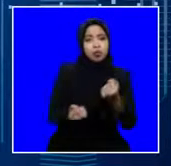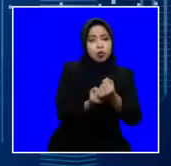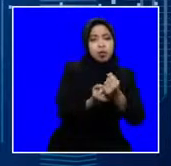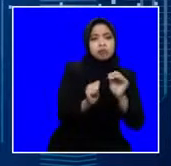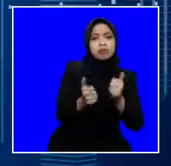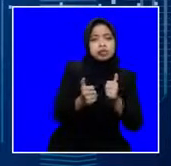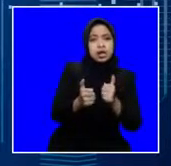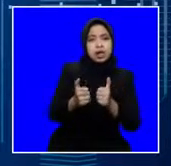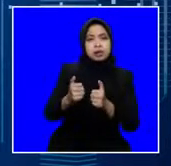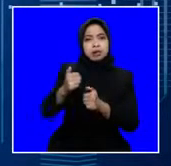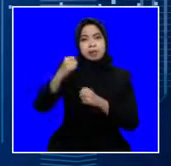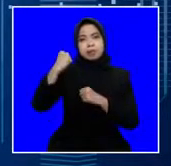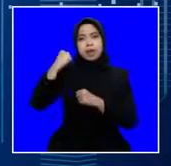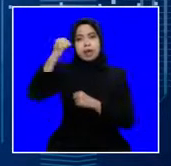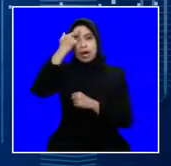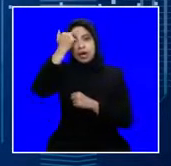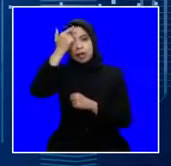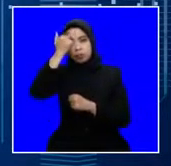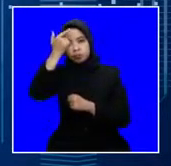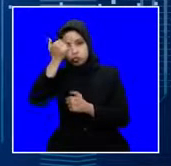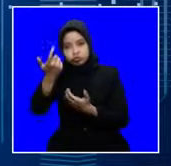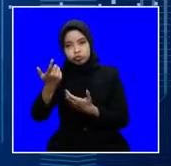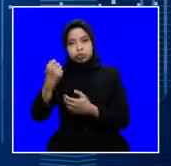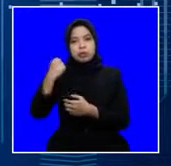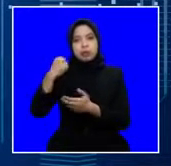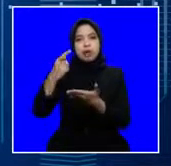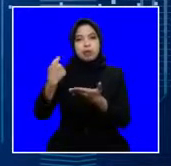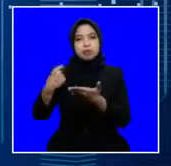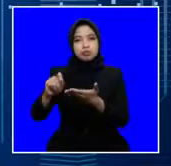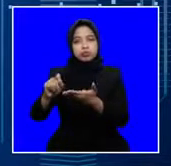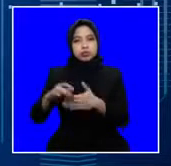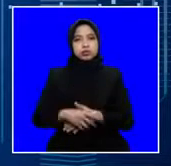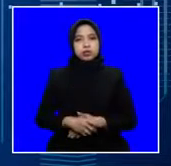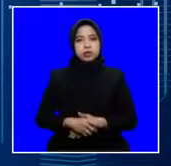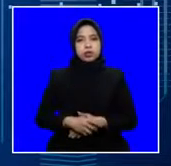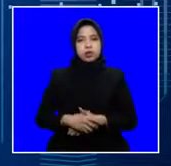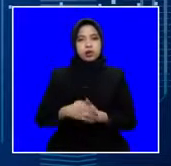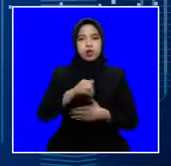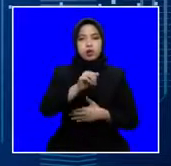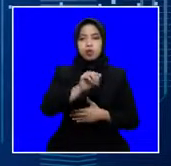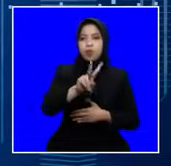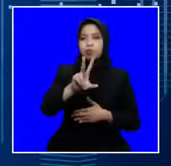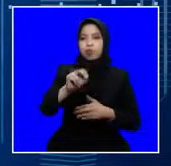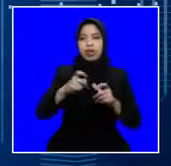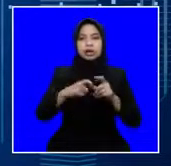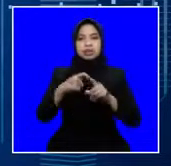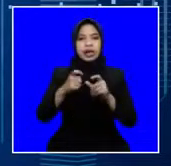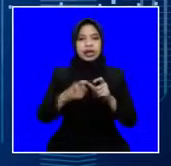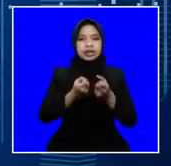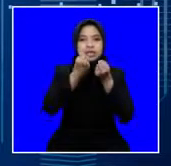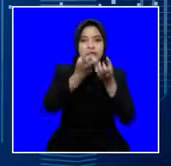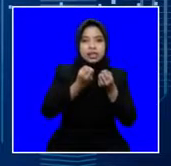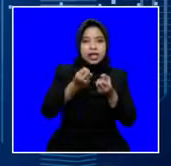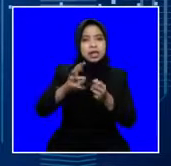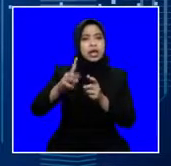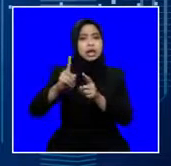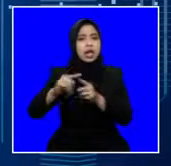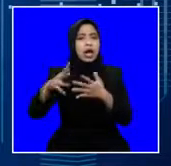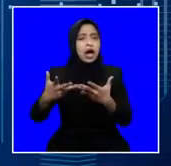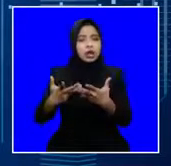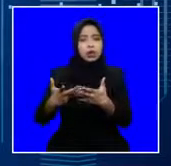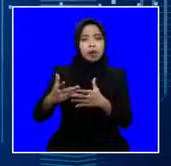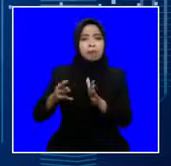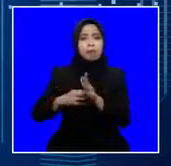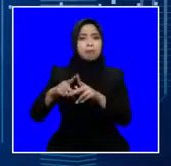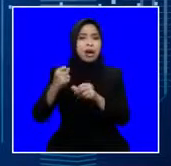program Kampus Merdeka. Jadi jika teman-teman kita yang akan menerima 20 SKS untuk mengajar di daerah 3T atau magang